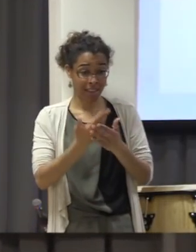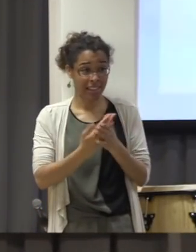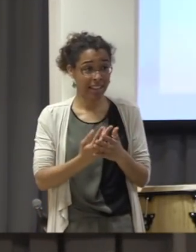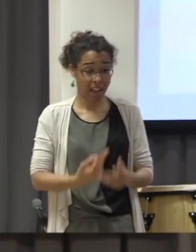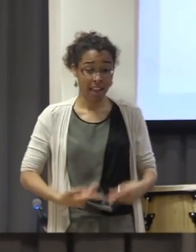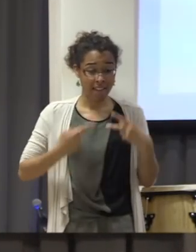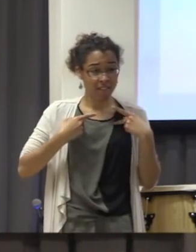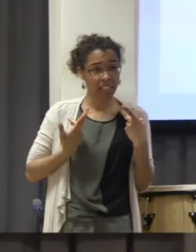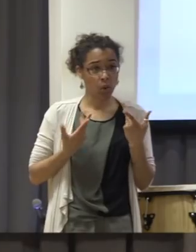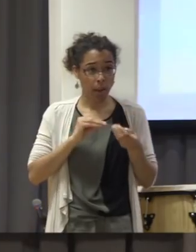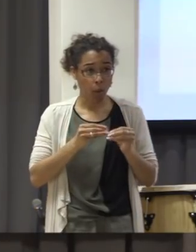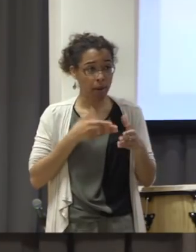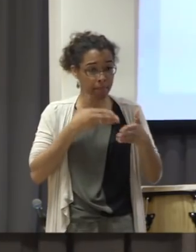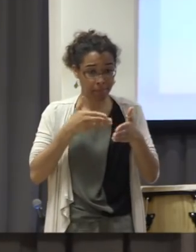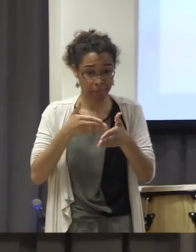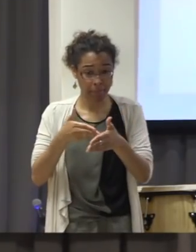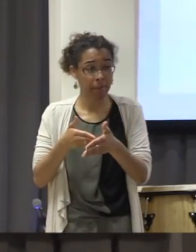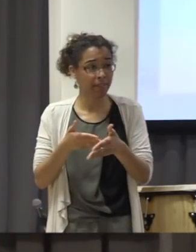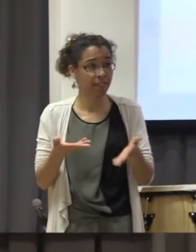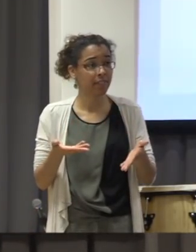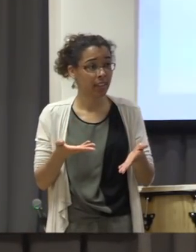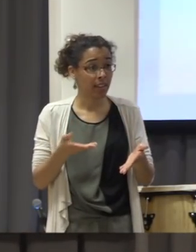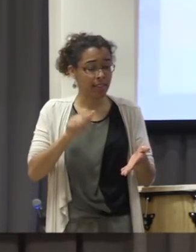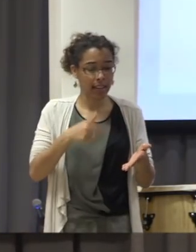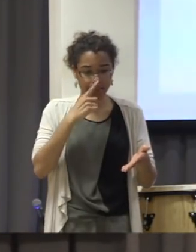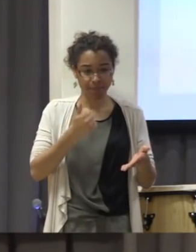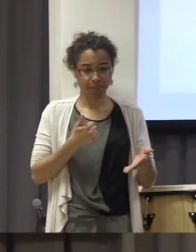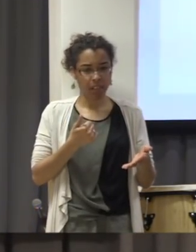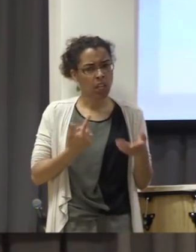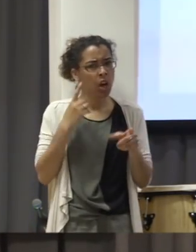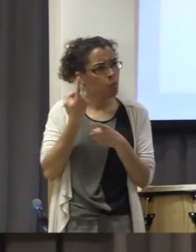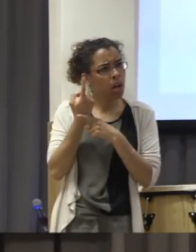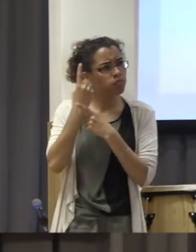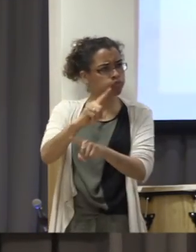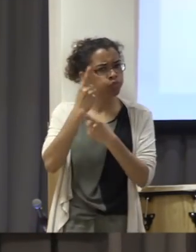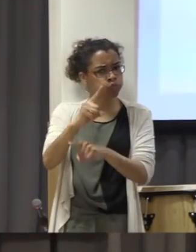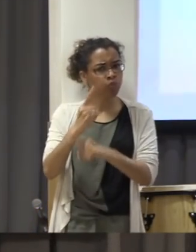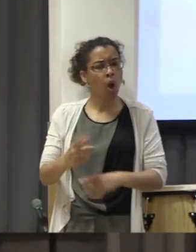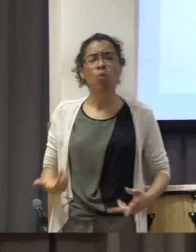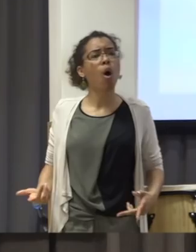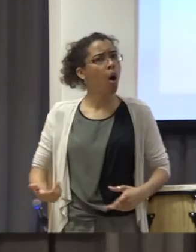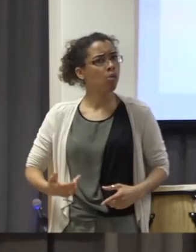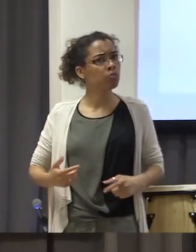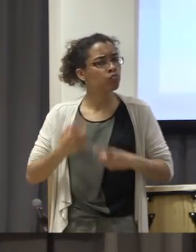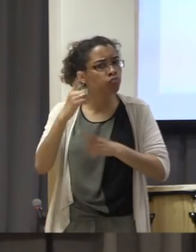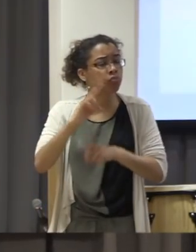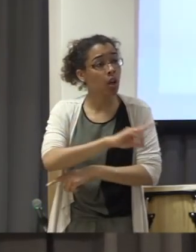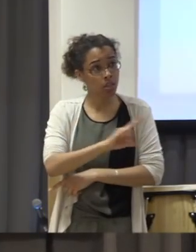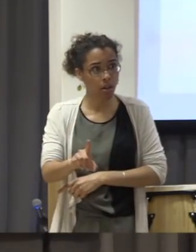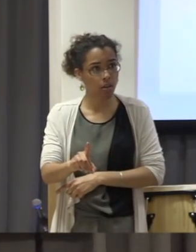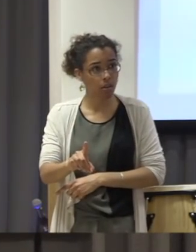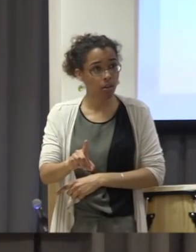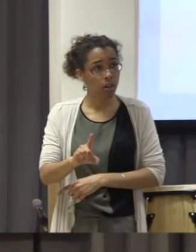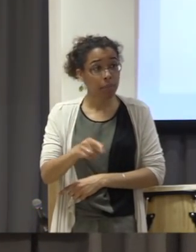à l'épreuve. Alléluia. C'est là où tu commences à dire, je ne me laisse pas faire. Hein. C'est ça, hein, tu vois. Non, le